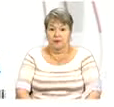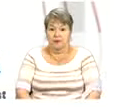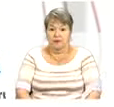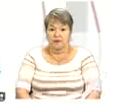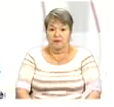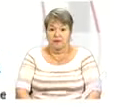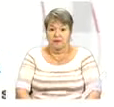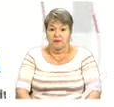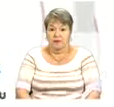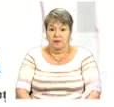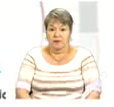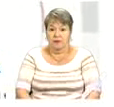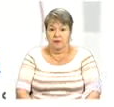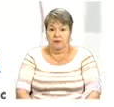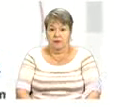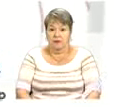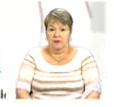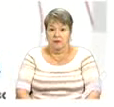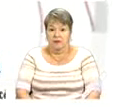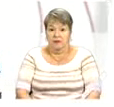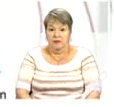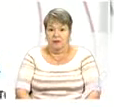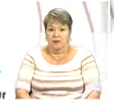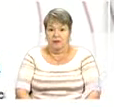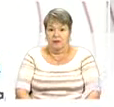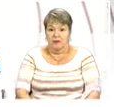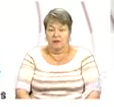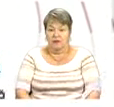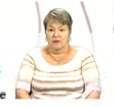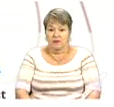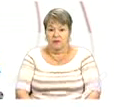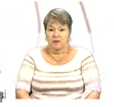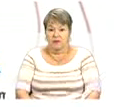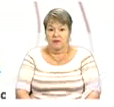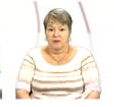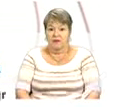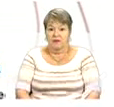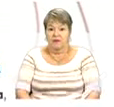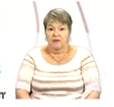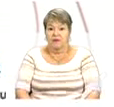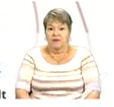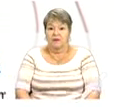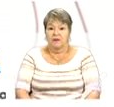Τα στενά δεν μπορούσες να περπατήσεις με τίποτα. Ήταν απροσπέραστα.